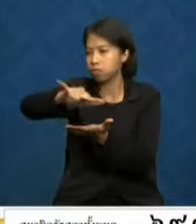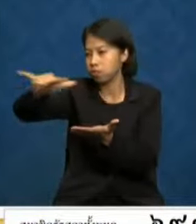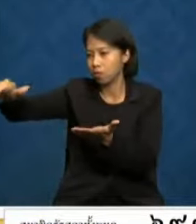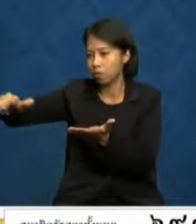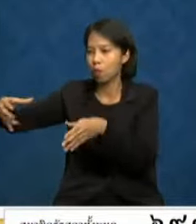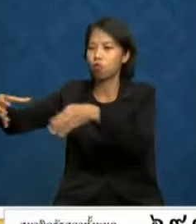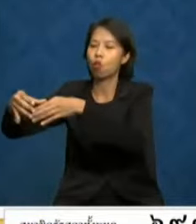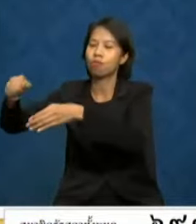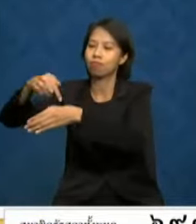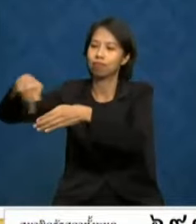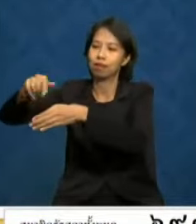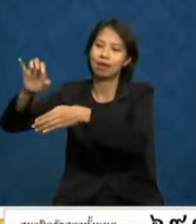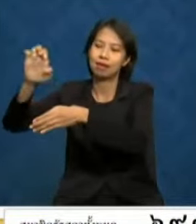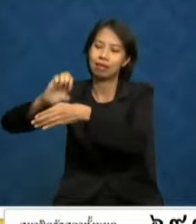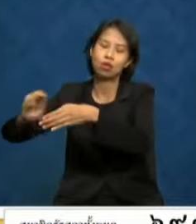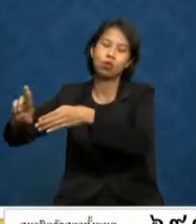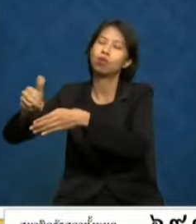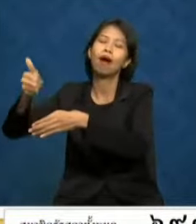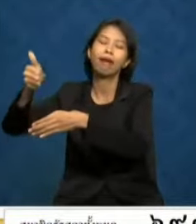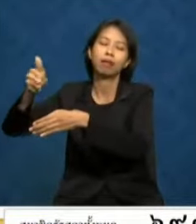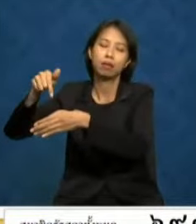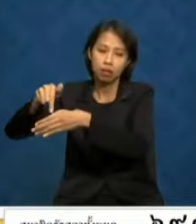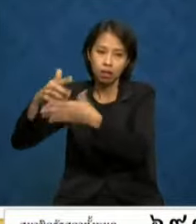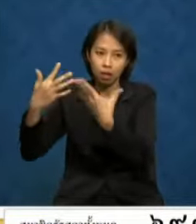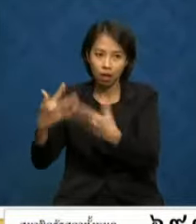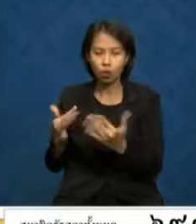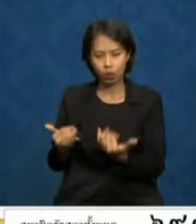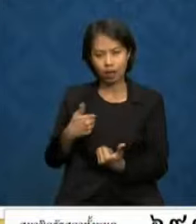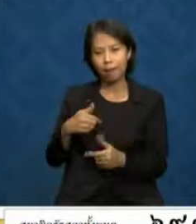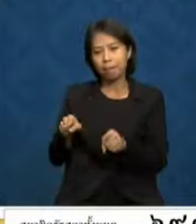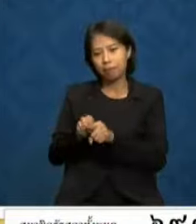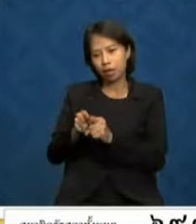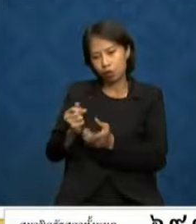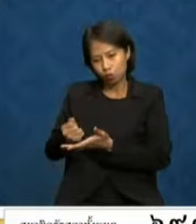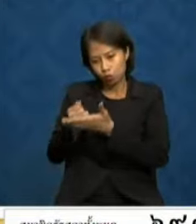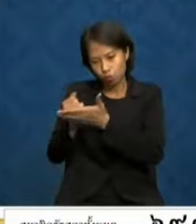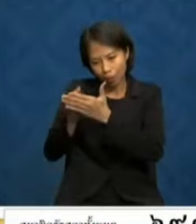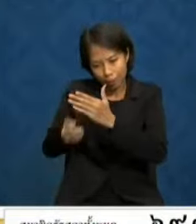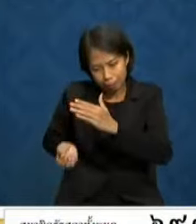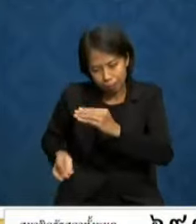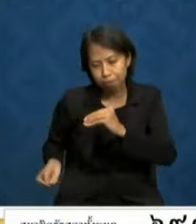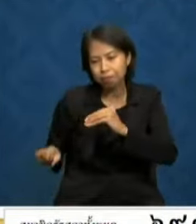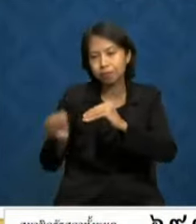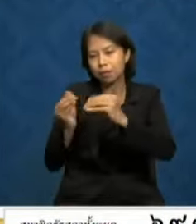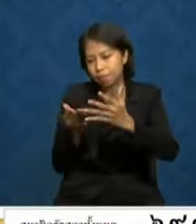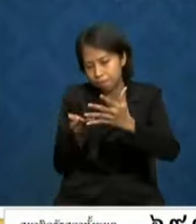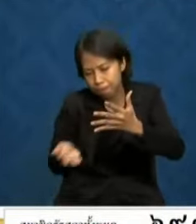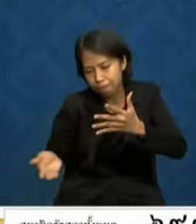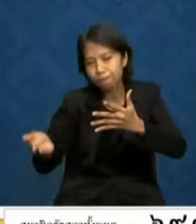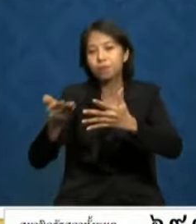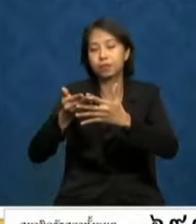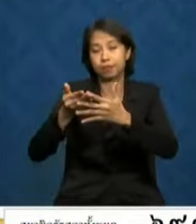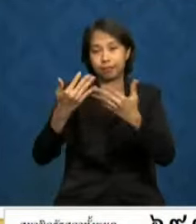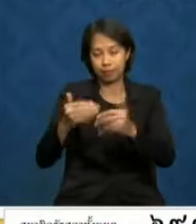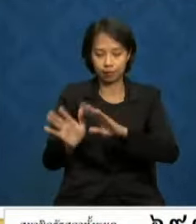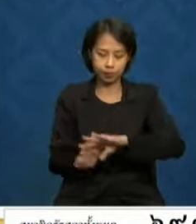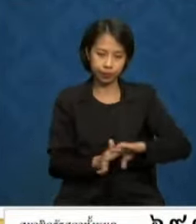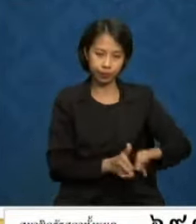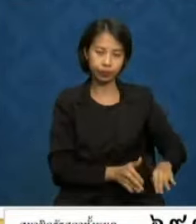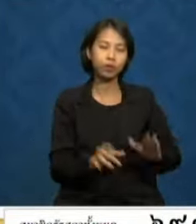ที่เราต้องการพุ่งไปสู่เดียวกันก็คือการเพิ่มศักยภาพของประเทศแล้วท้ายที่สุดท่านประธานฮะมาข้อสุดท้ายก็คือว่